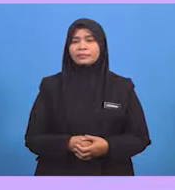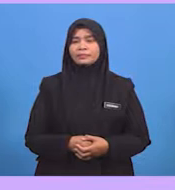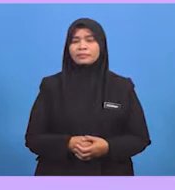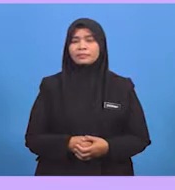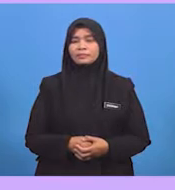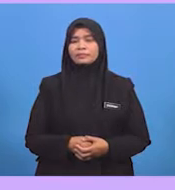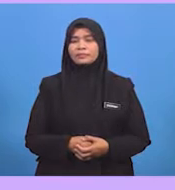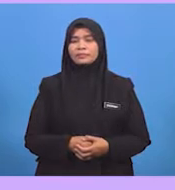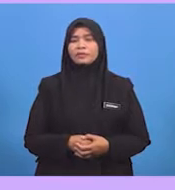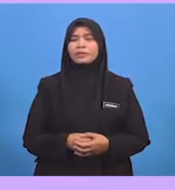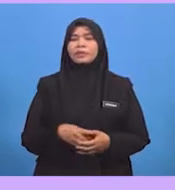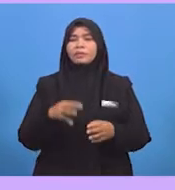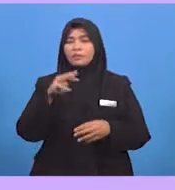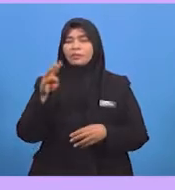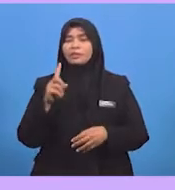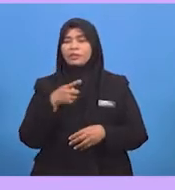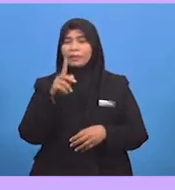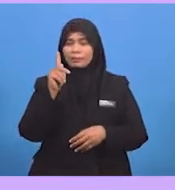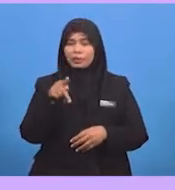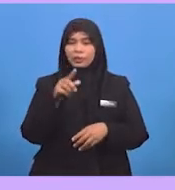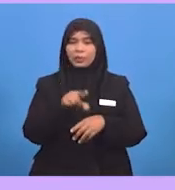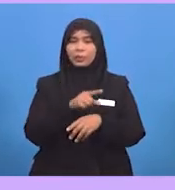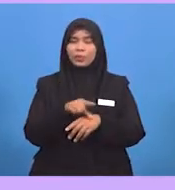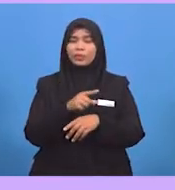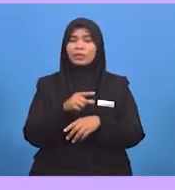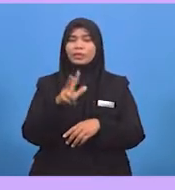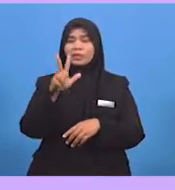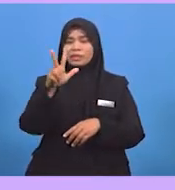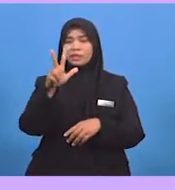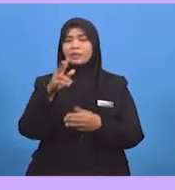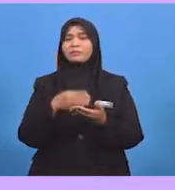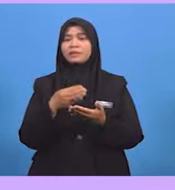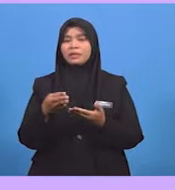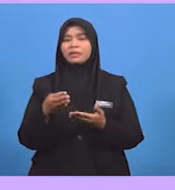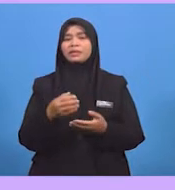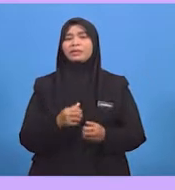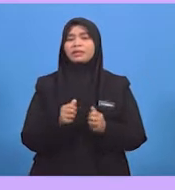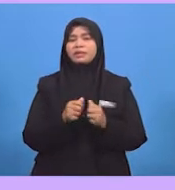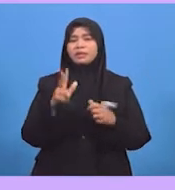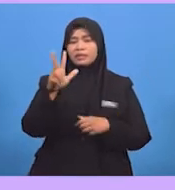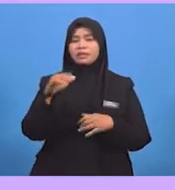RM3.9840. Murid-murid, kita perlu menggunakan harga belian atau harga jualan.